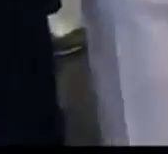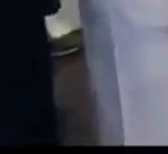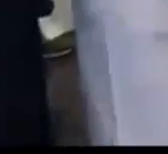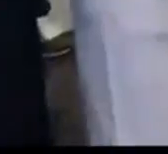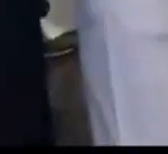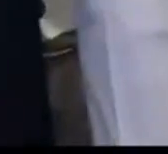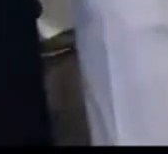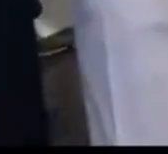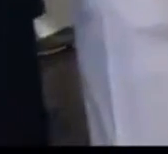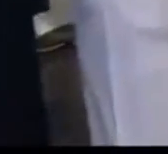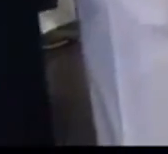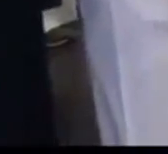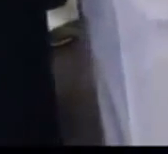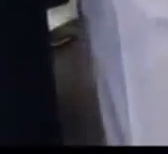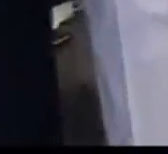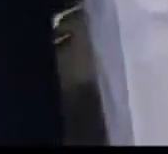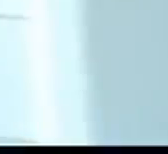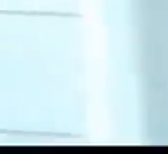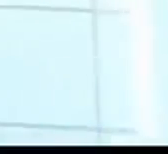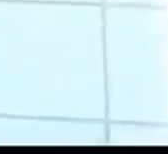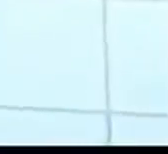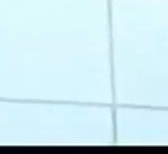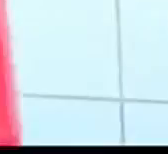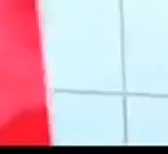ام نعم